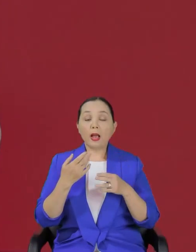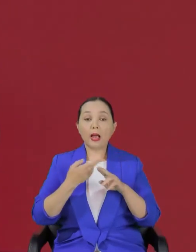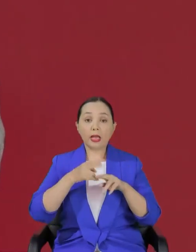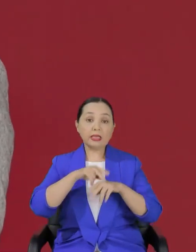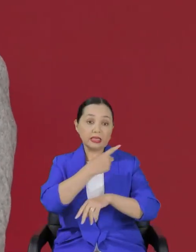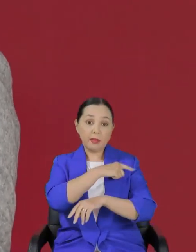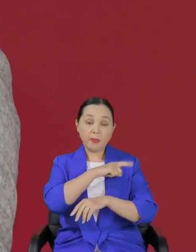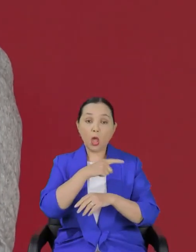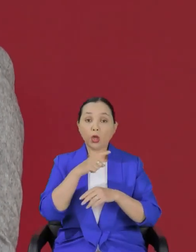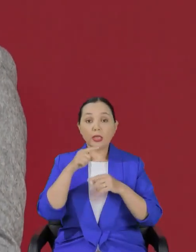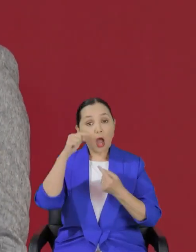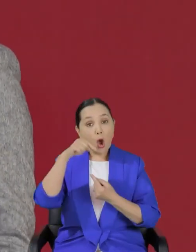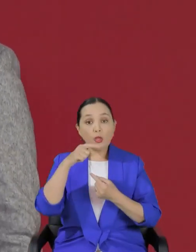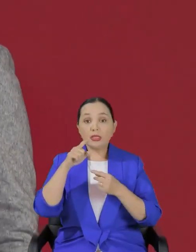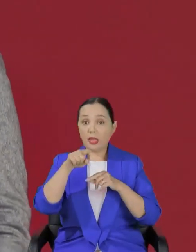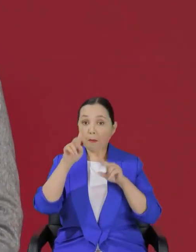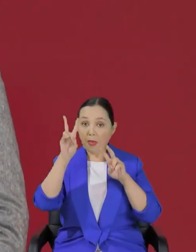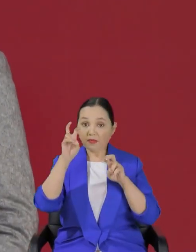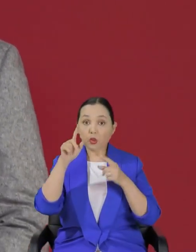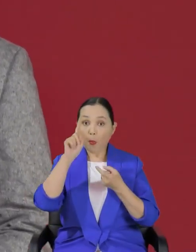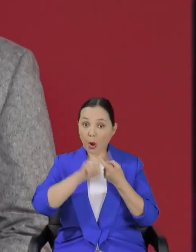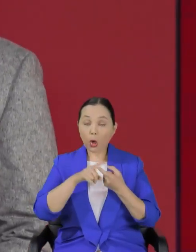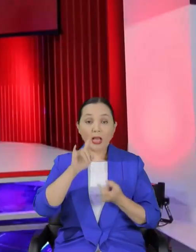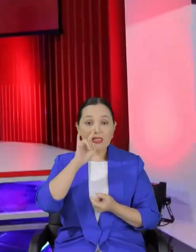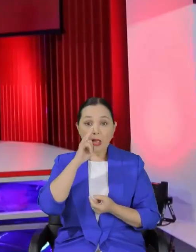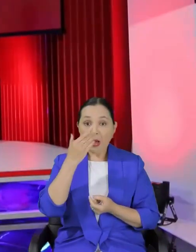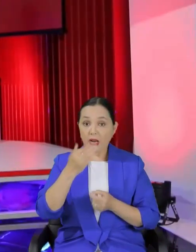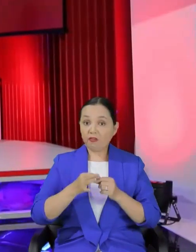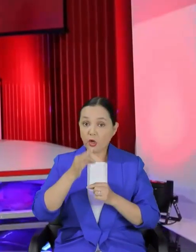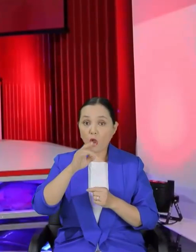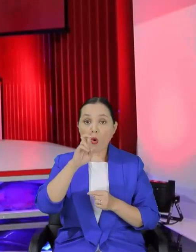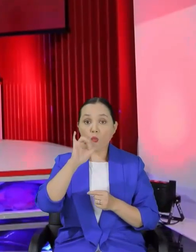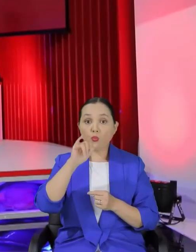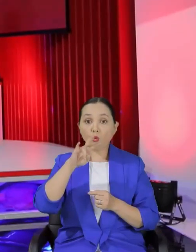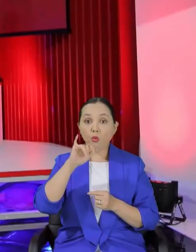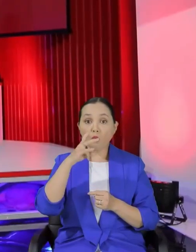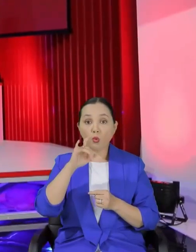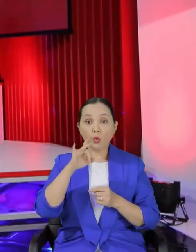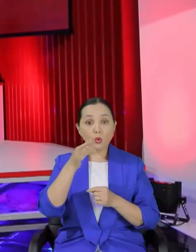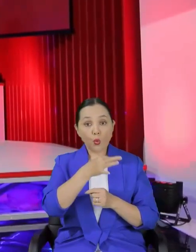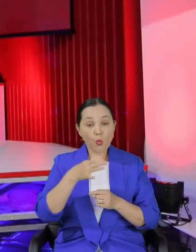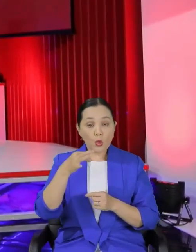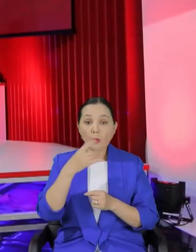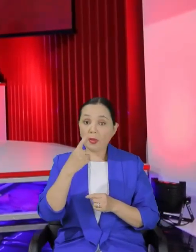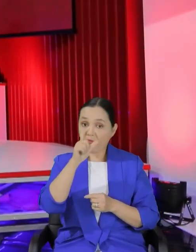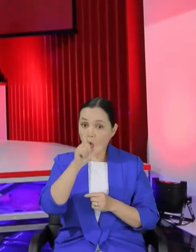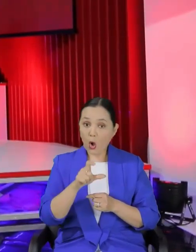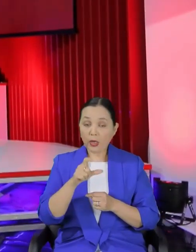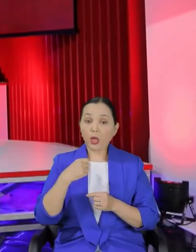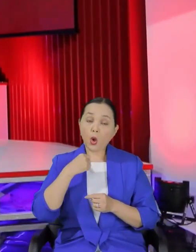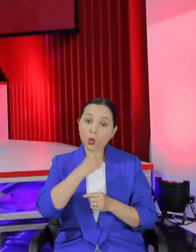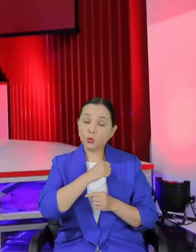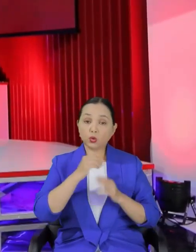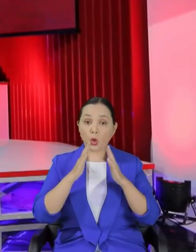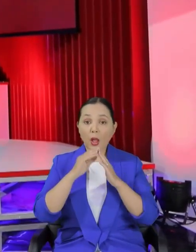oid navbatdagi mavzuyimiz ham bevosita shu bilan bog'liq. Samarqand viloyati Bulung'ur tumanida bir fuqarolardan biri, demakki, o'z